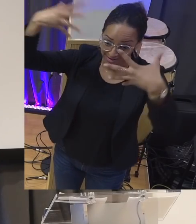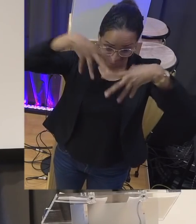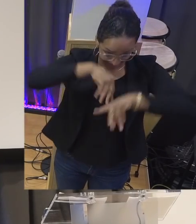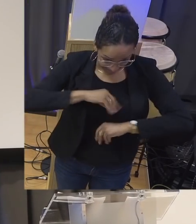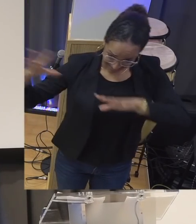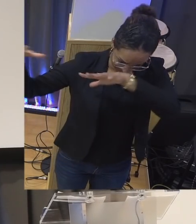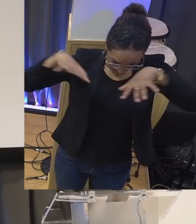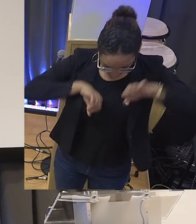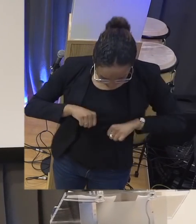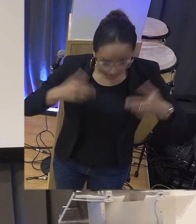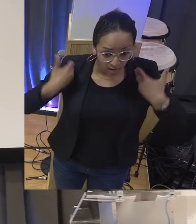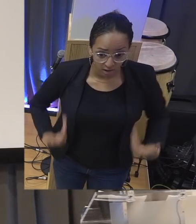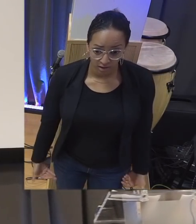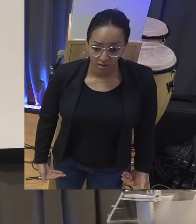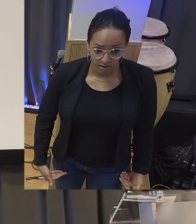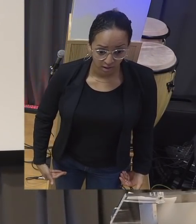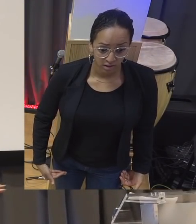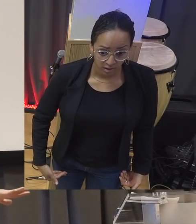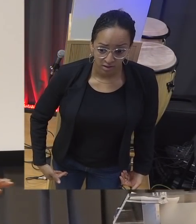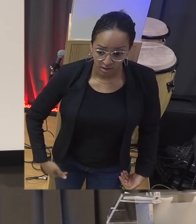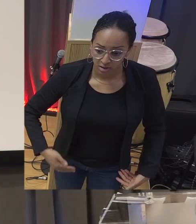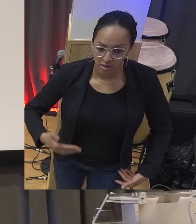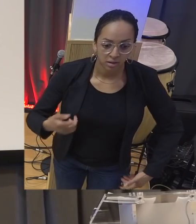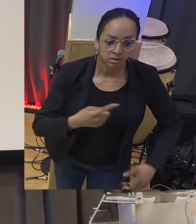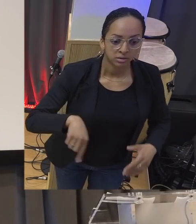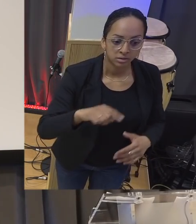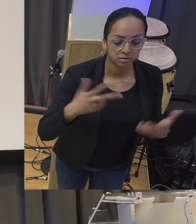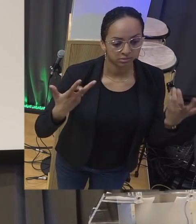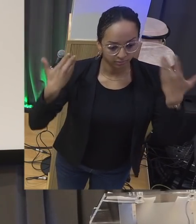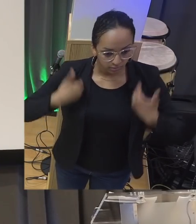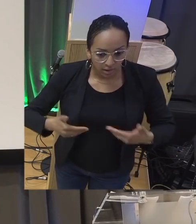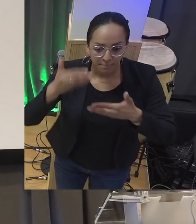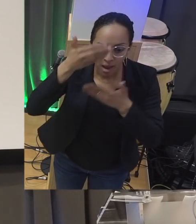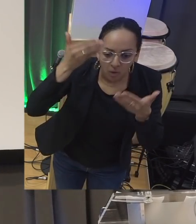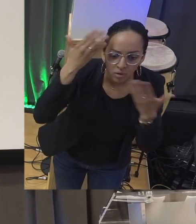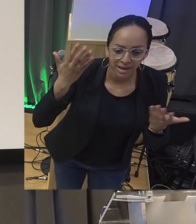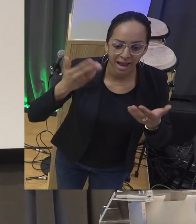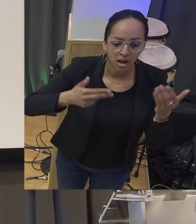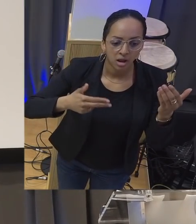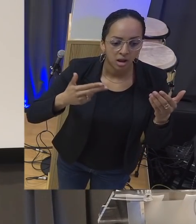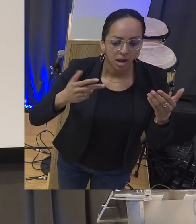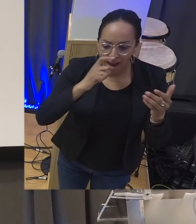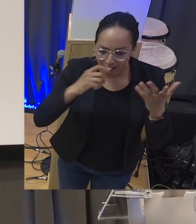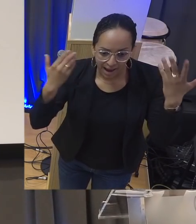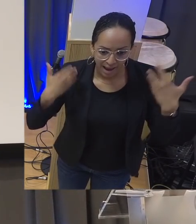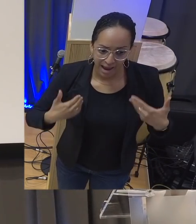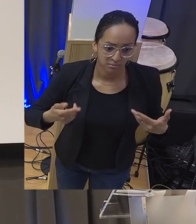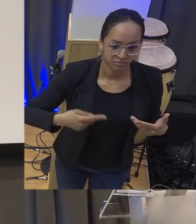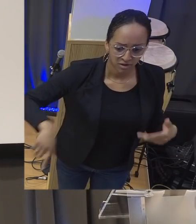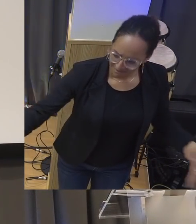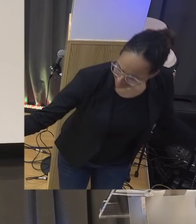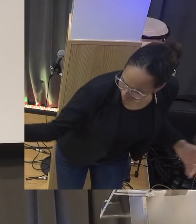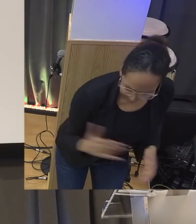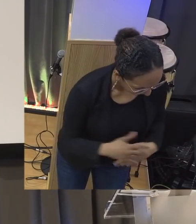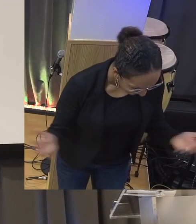orientale, quand vous venez chez nous en tant que Nord-Africain, en tant que Marocain, on vous met à